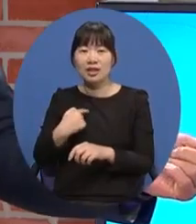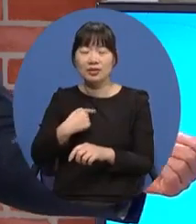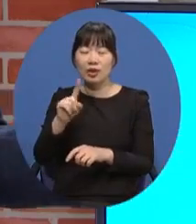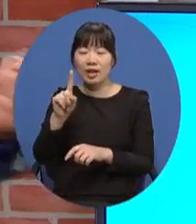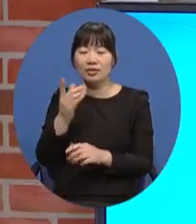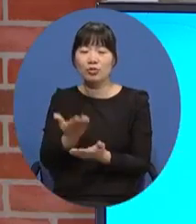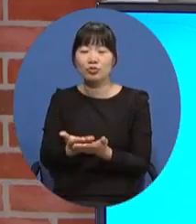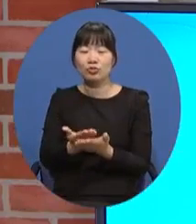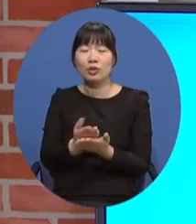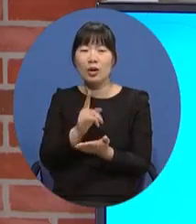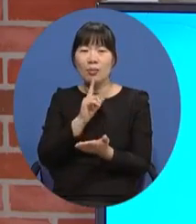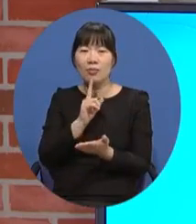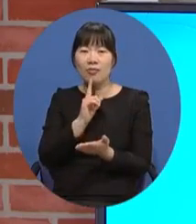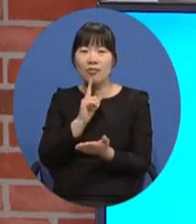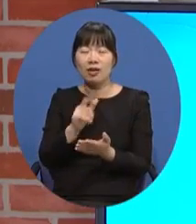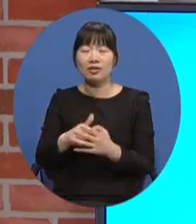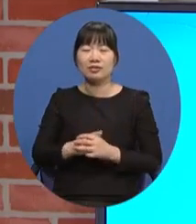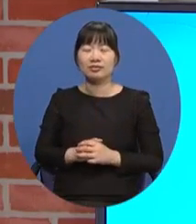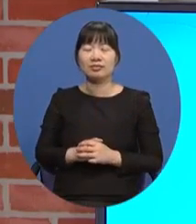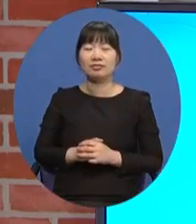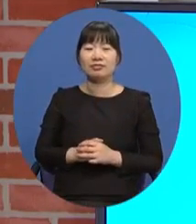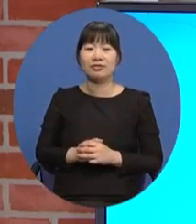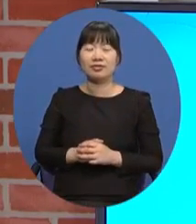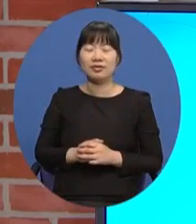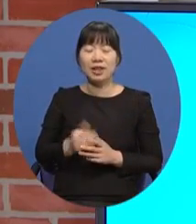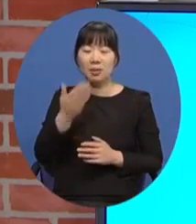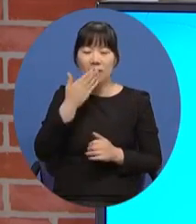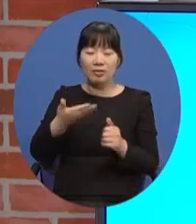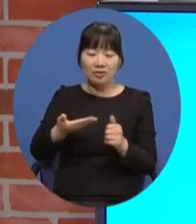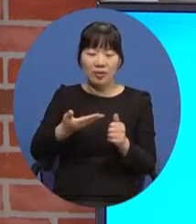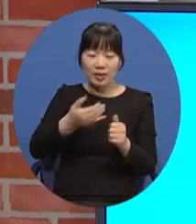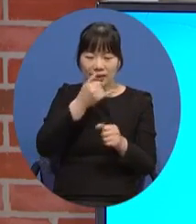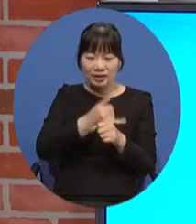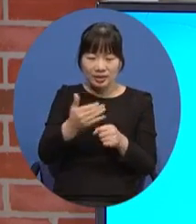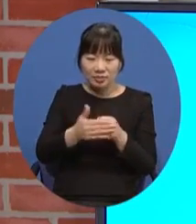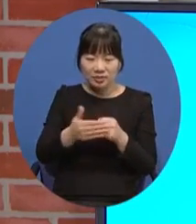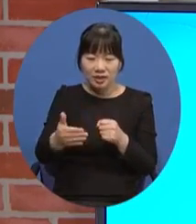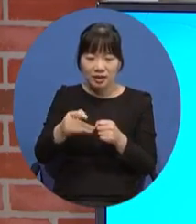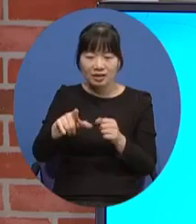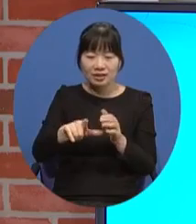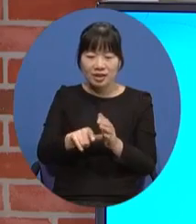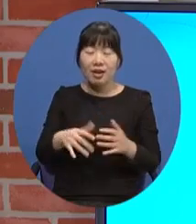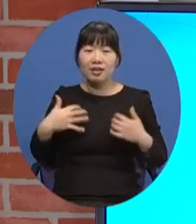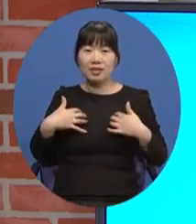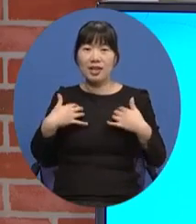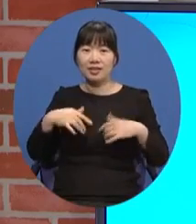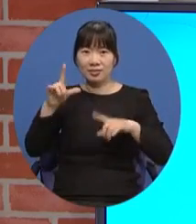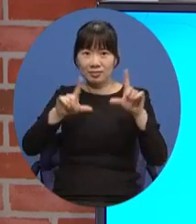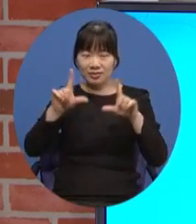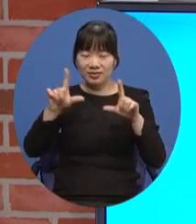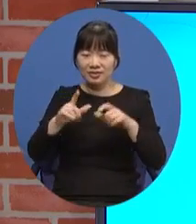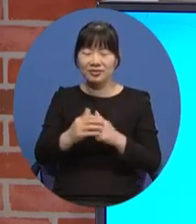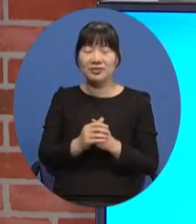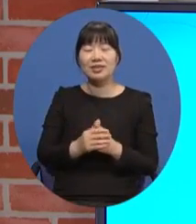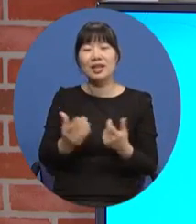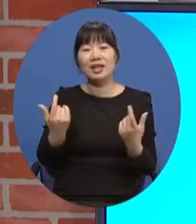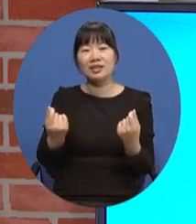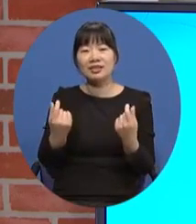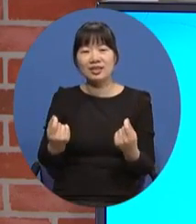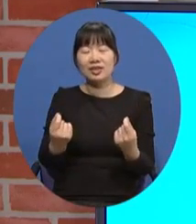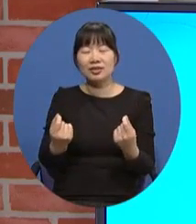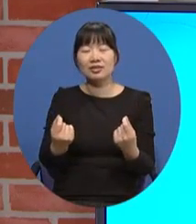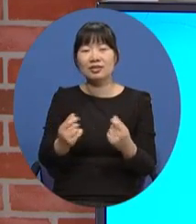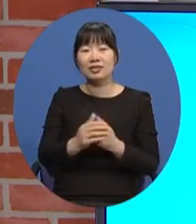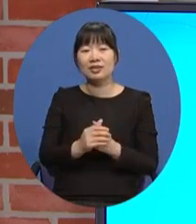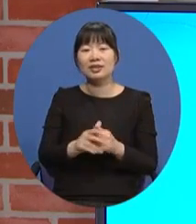하나 주면 되는데 뭐 지금도 다 먹더라고요. 뭐라 한다고. 그러나 그때 그 즐거워하는 모습은